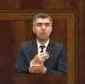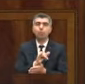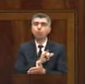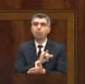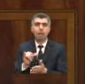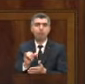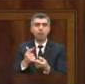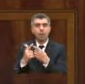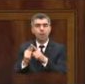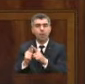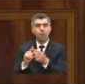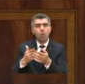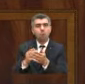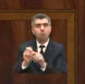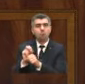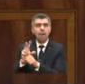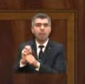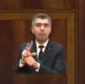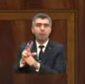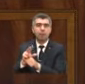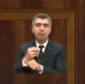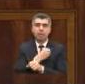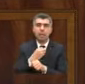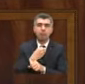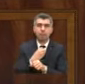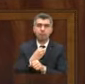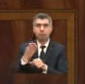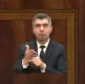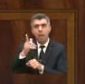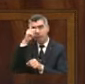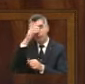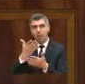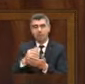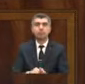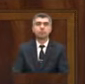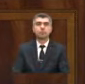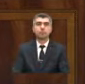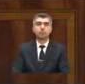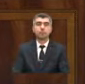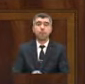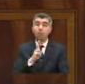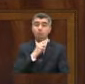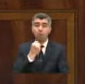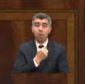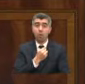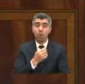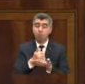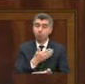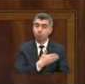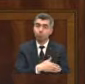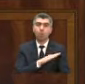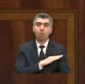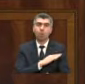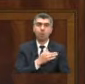قبل الهجرة ديال الكفاءات الطبية كما عرفناها في السنوات الأخيرة. يجب على الحكومة أن تتحمل مسؤوليتها في هذا